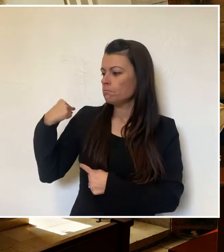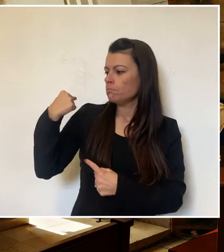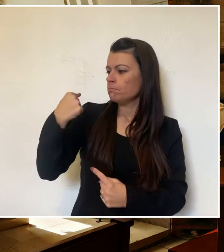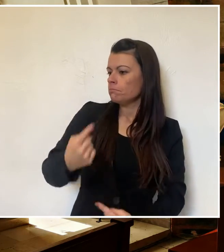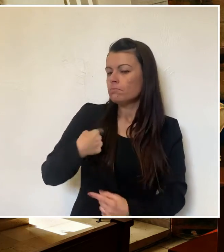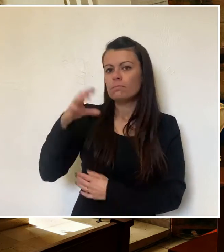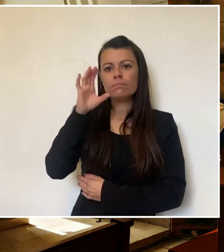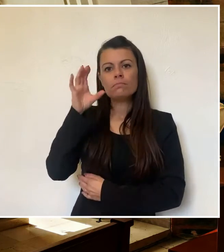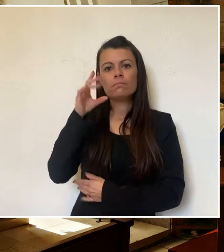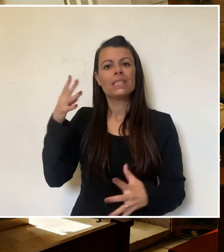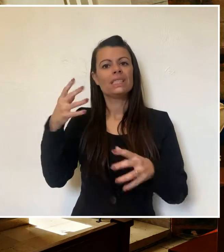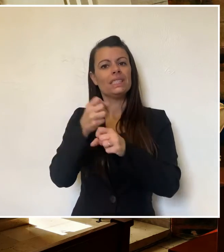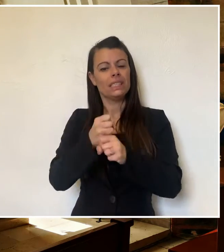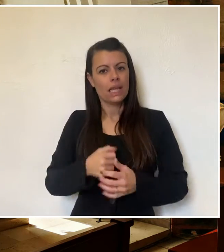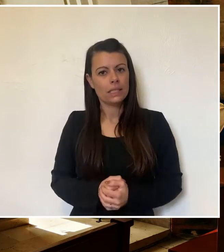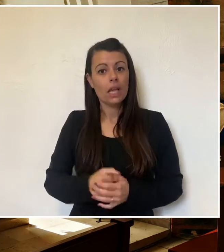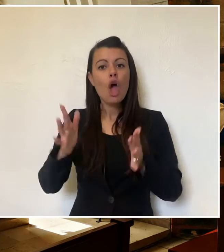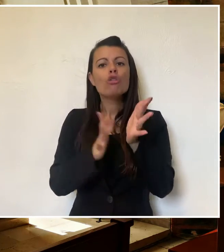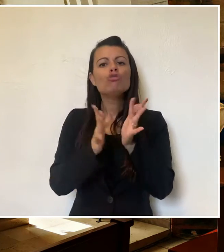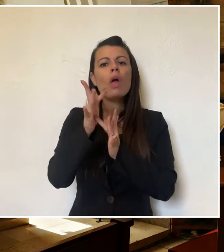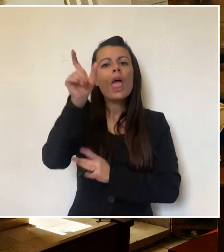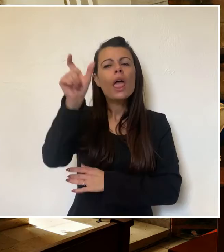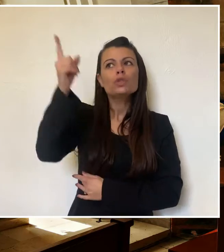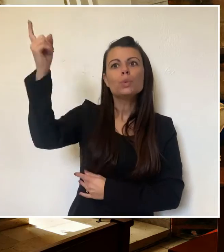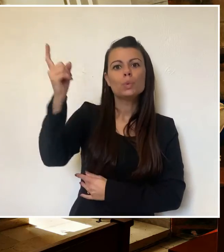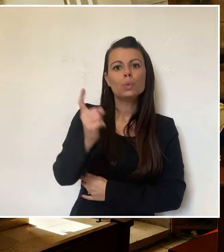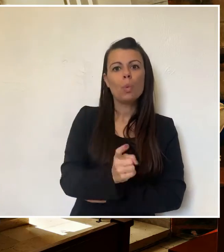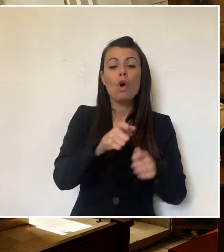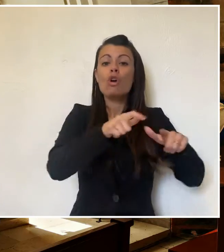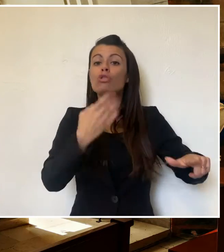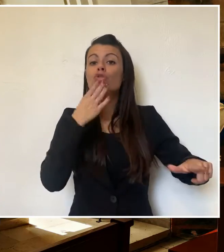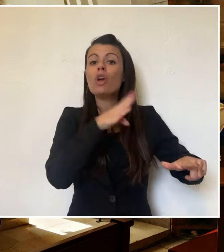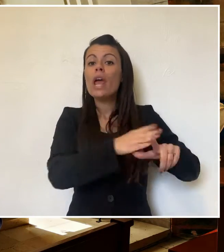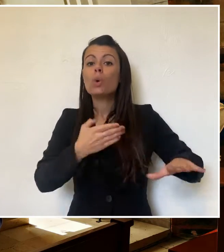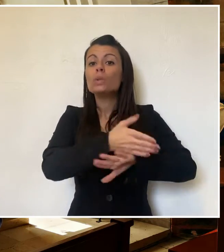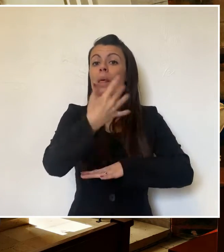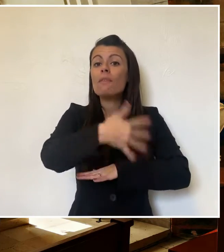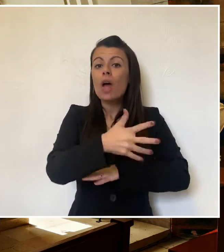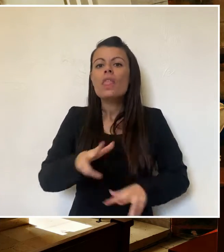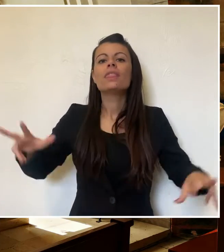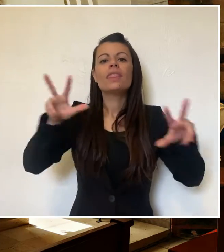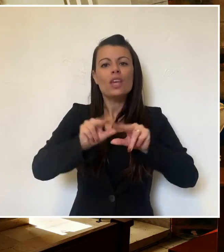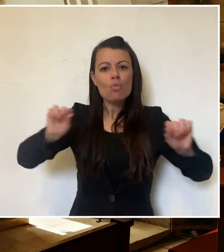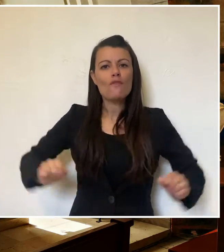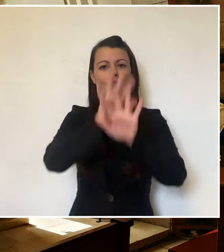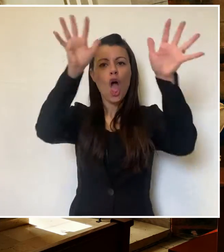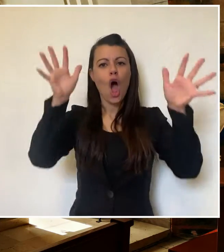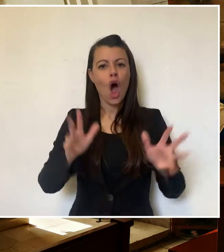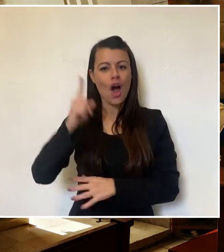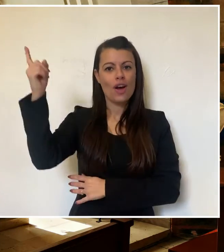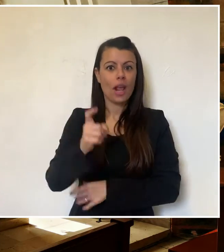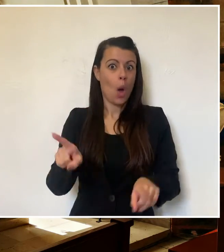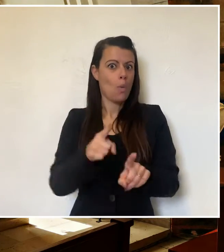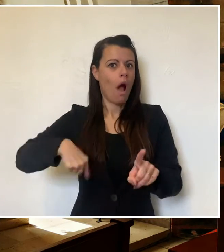Quel Gesù che è venuto, quel Gesù che è entrato a Gerusalemme, di nuovo verrà nella gloria, come cantiamo nel credo. E